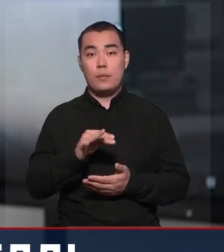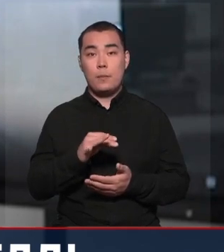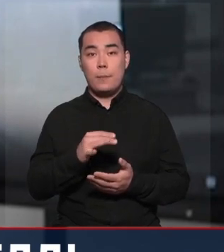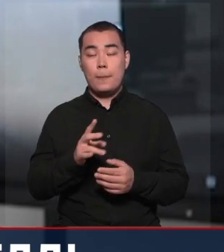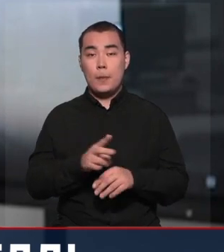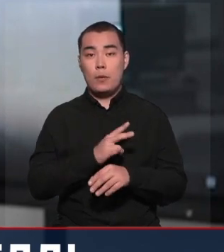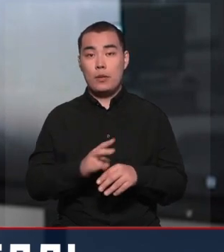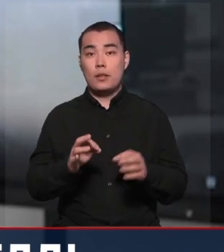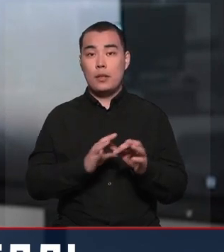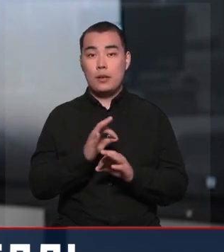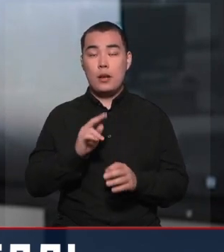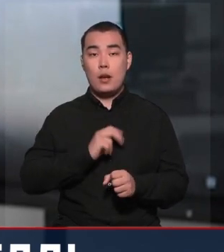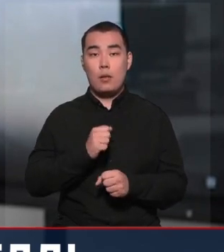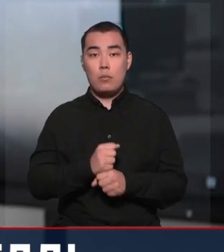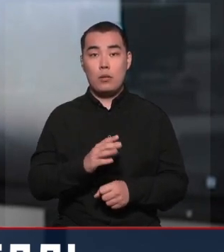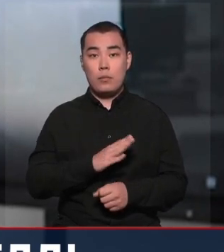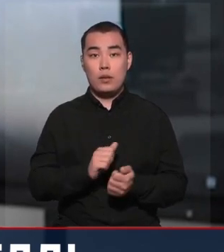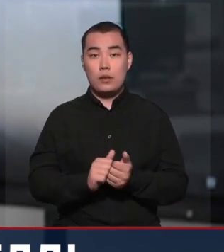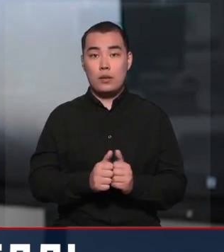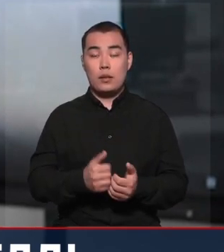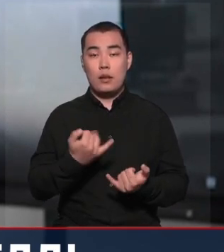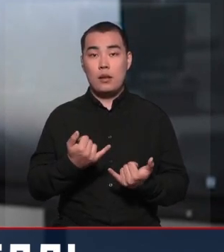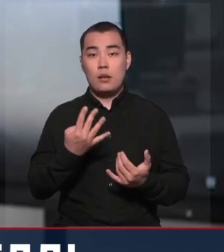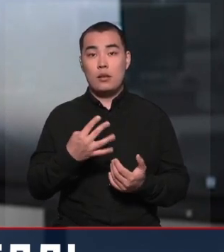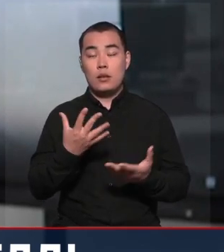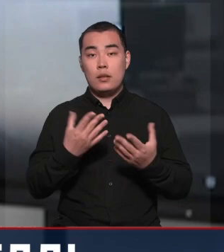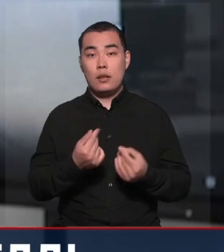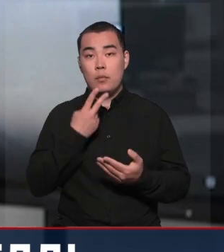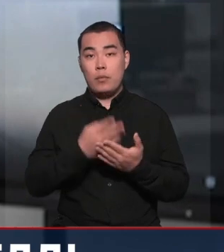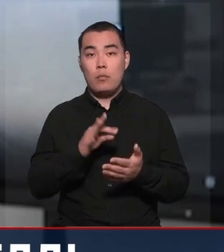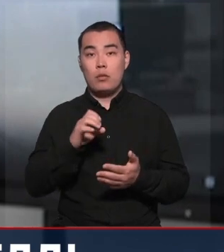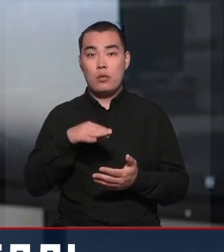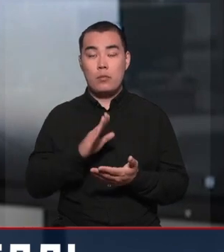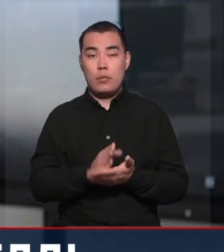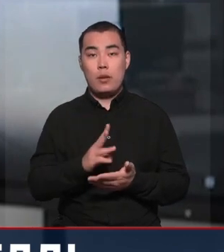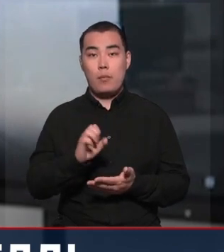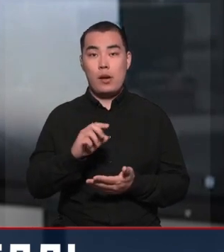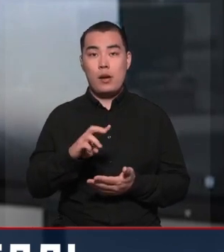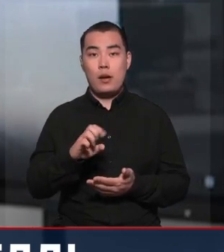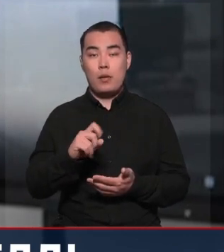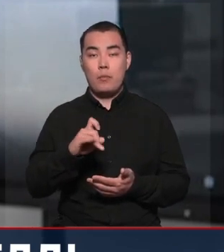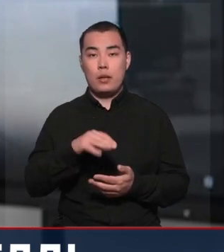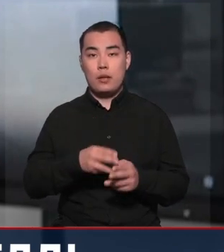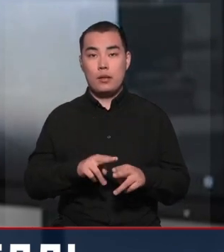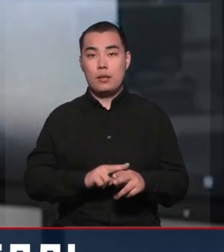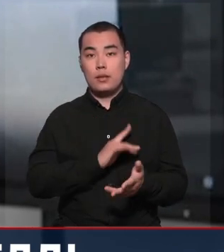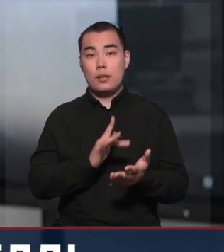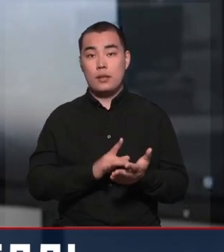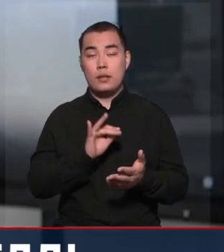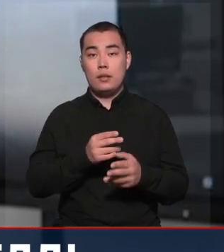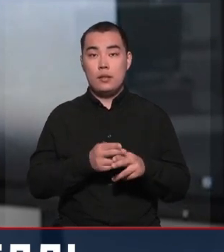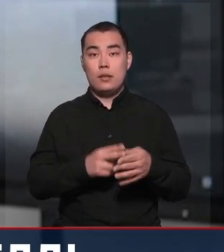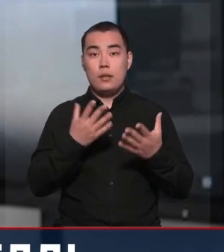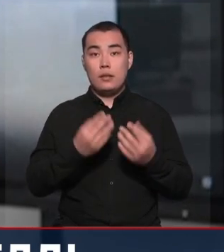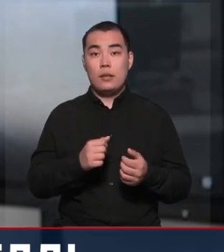түнгі кезекшіліктер ұйымдастырылған. 40-тың үстінде бізде посты бар. Осы Махамбет ауылының өзінде ең үлкен аудан орталығы. Сол күндіз